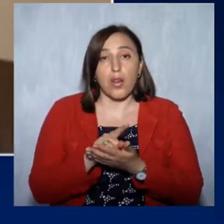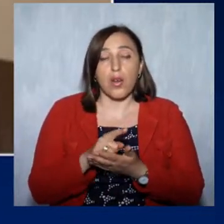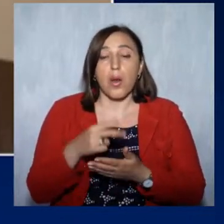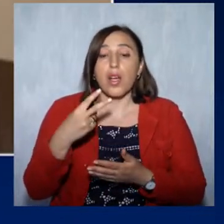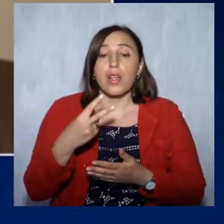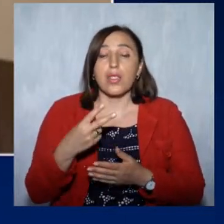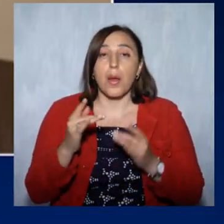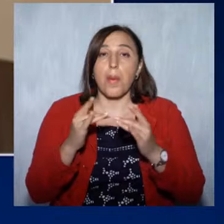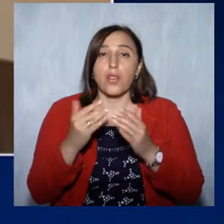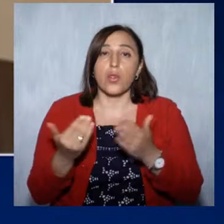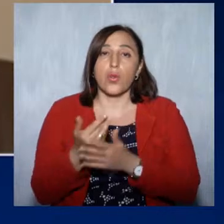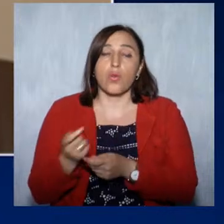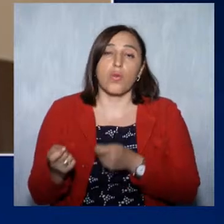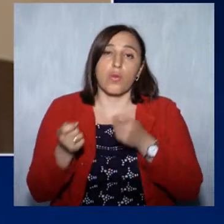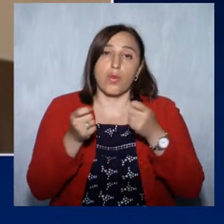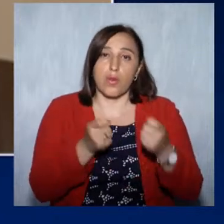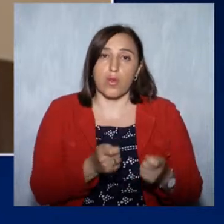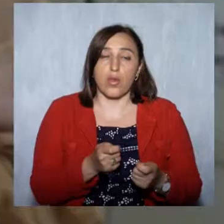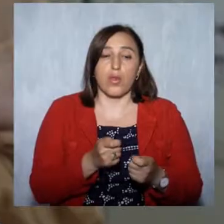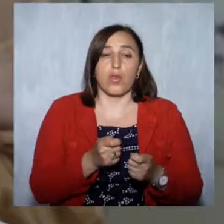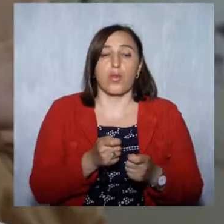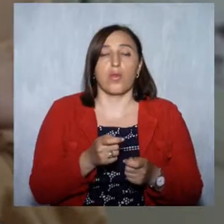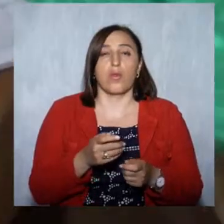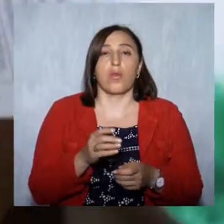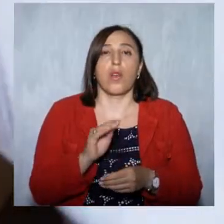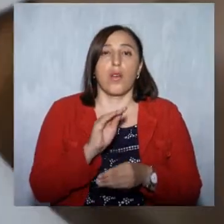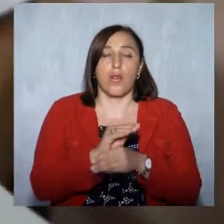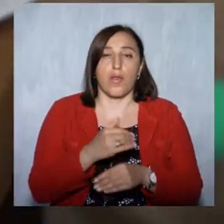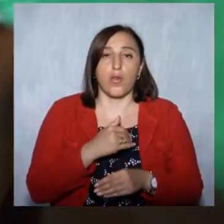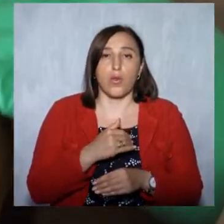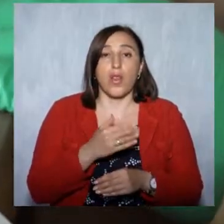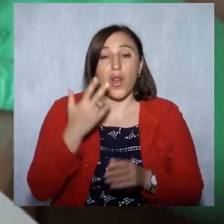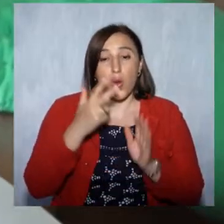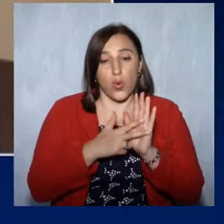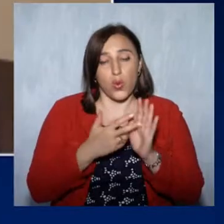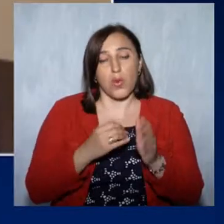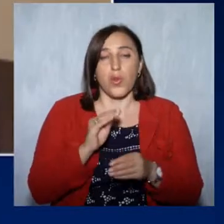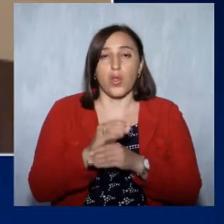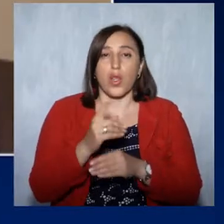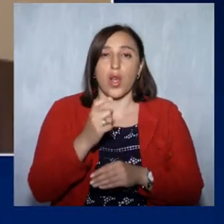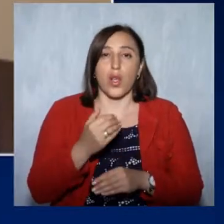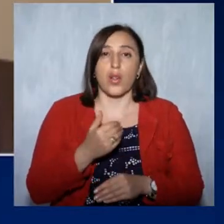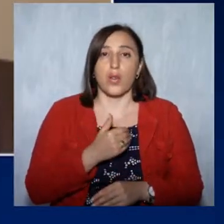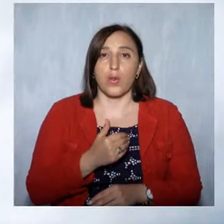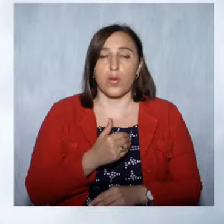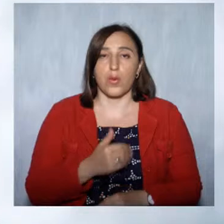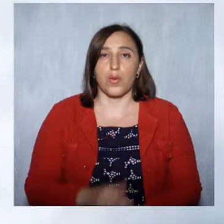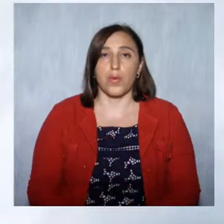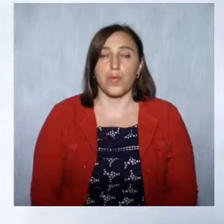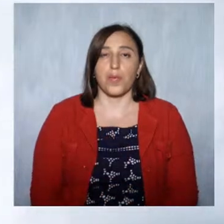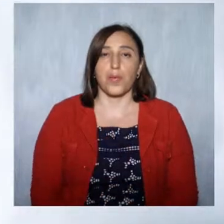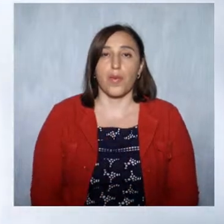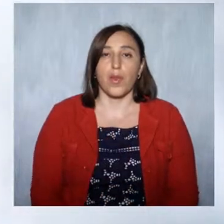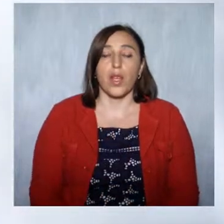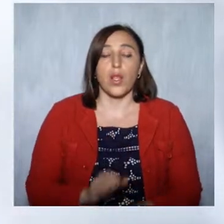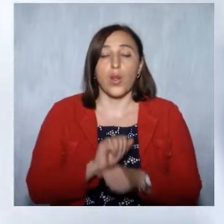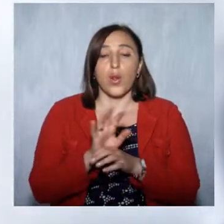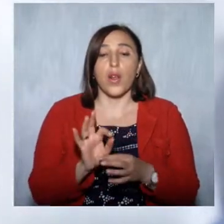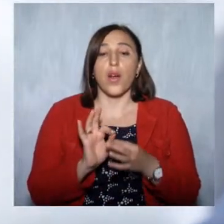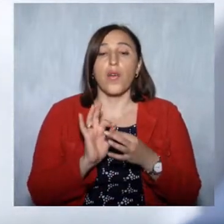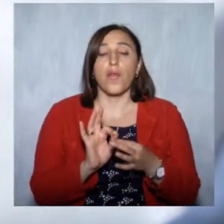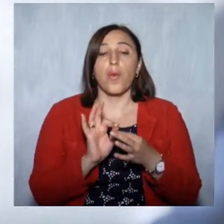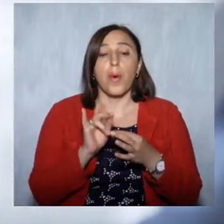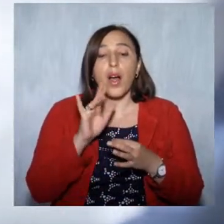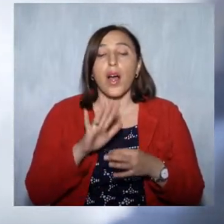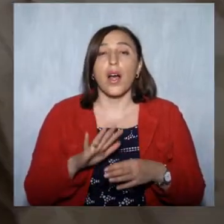20 մահճակալ եւս ավելացնել COVID բաժանմունքում, այսինքն 100 ենք դարձնում թերապևտիկ բլոկը։ Կորոնավիրուսով վարակվածների